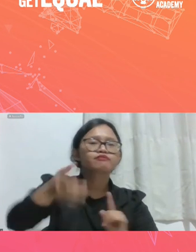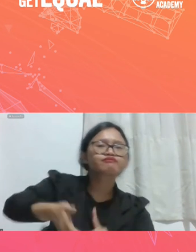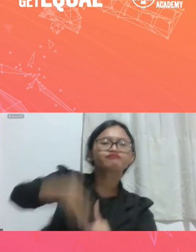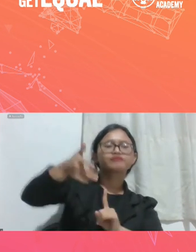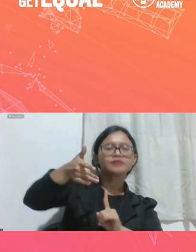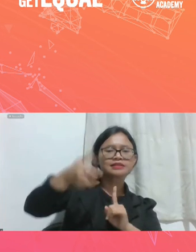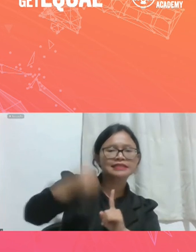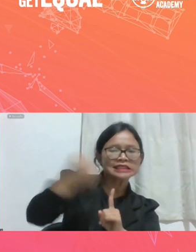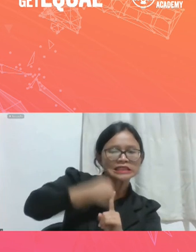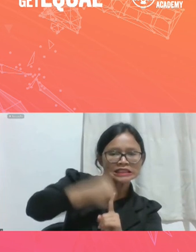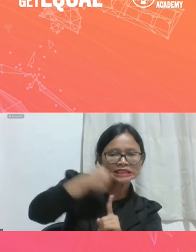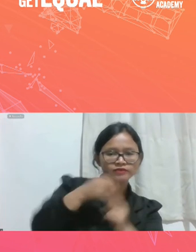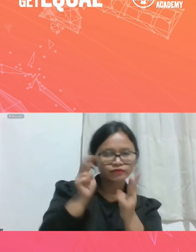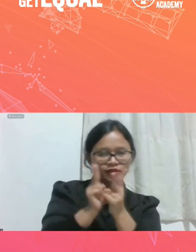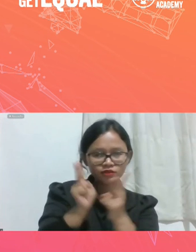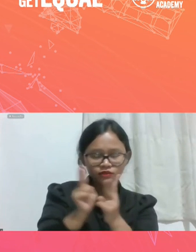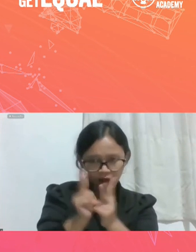seksual di bidang